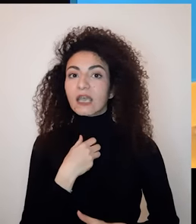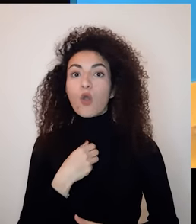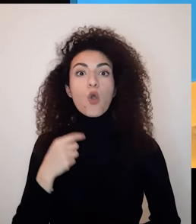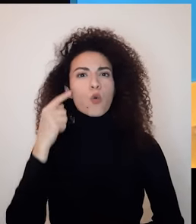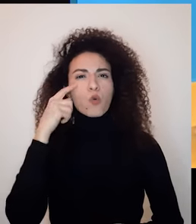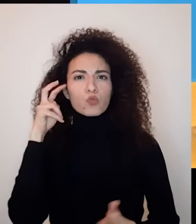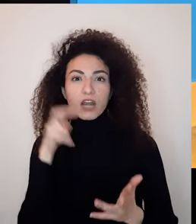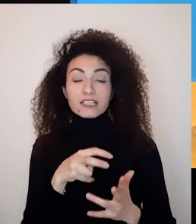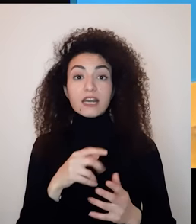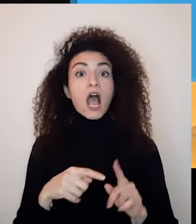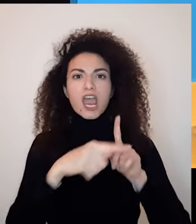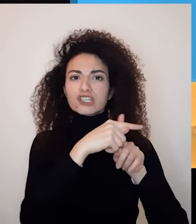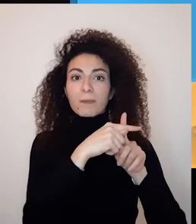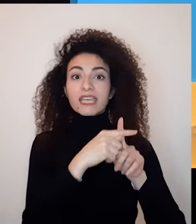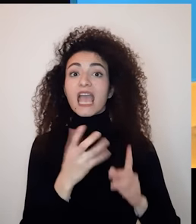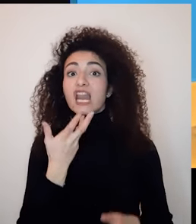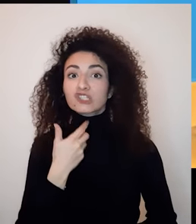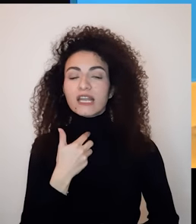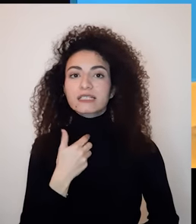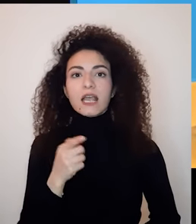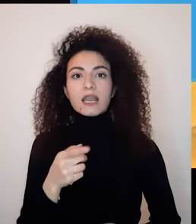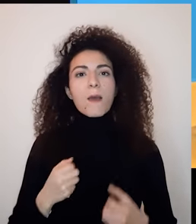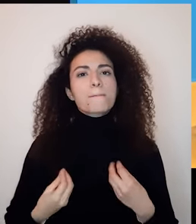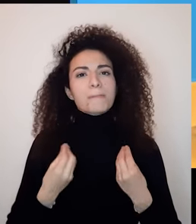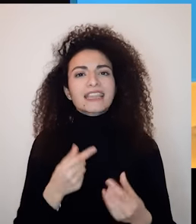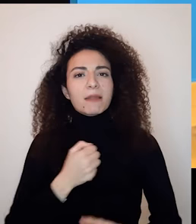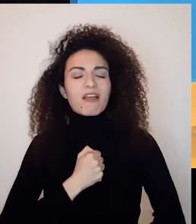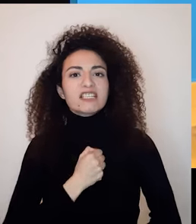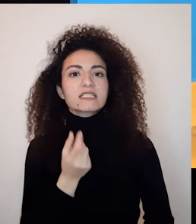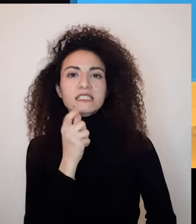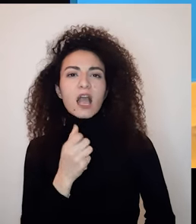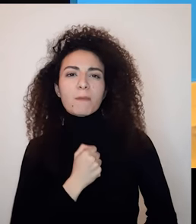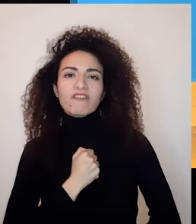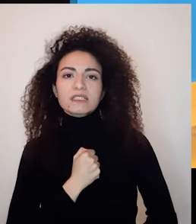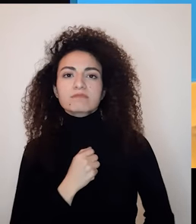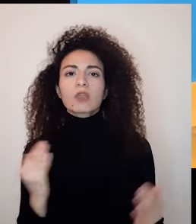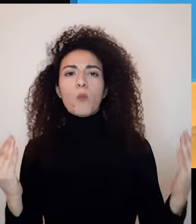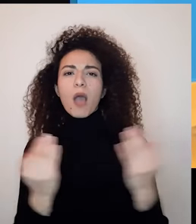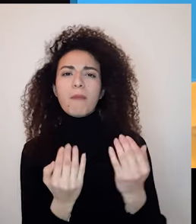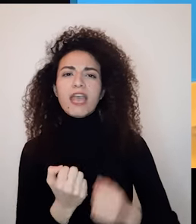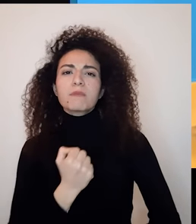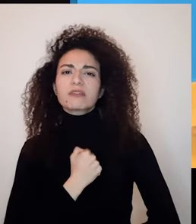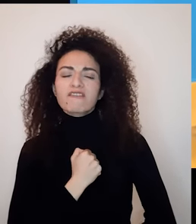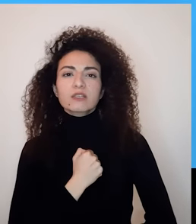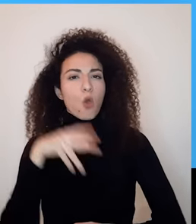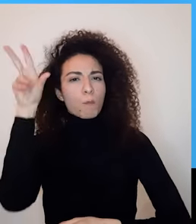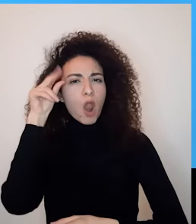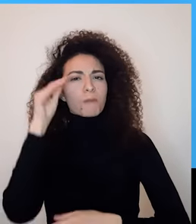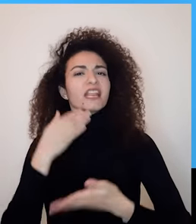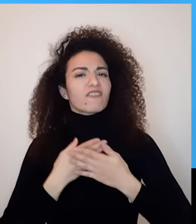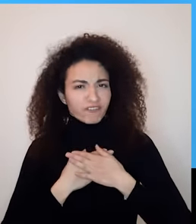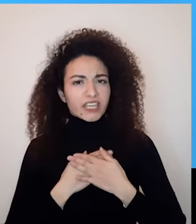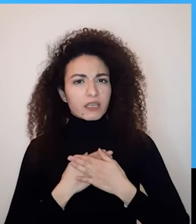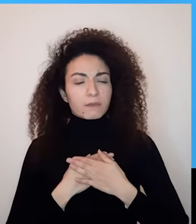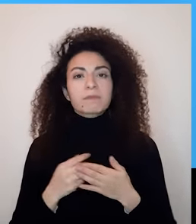حياتك الجنسية وتكوين نظرة إيجابية عن هذا البعد بيعزز صحتك النفسية وثقتك وتقديرك لذاتك، وبيعطيك